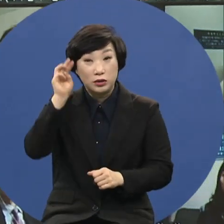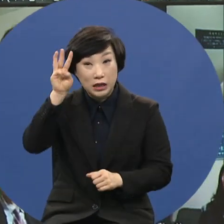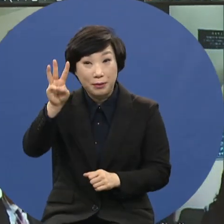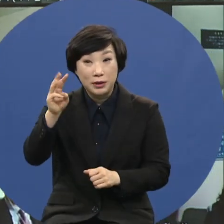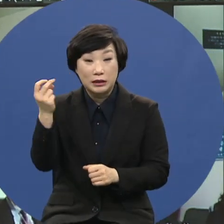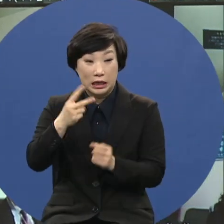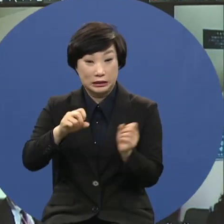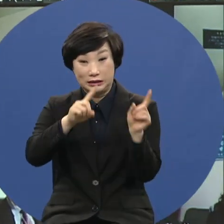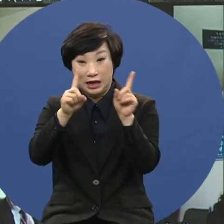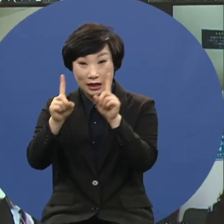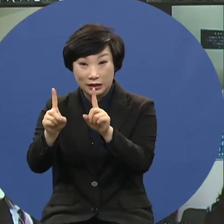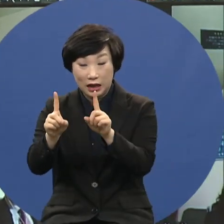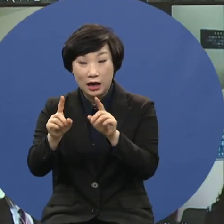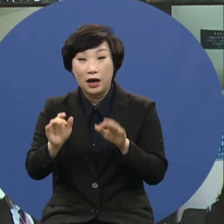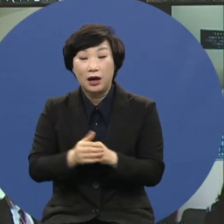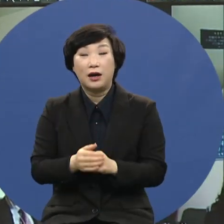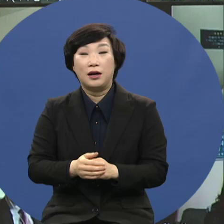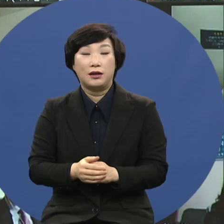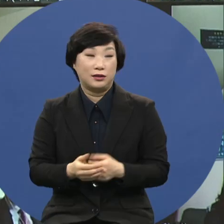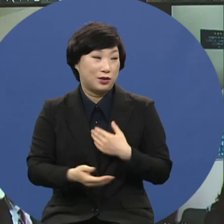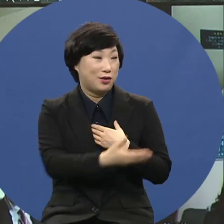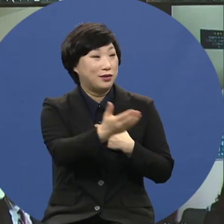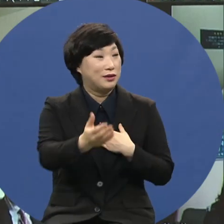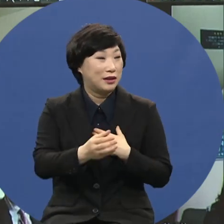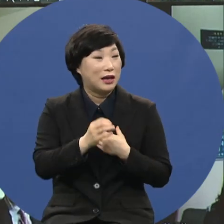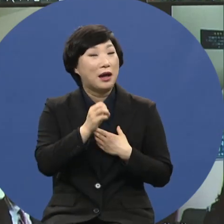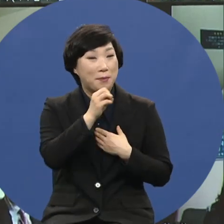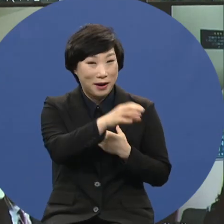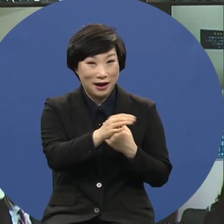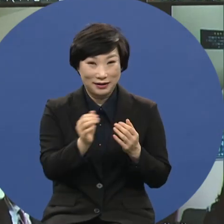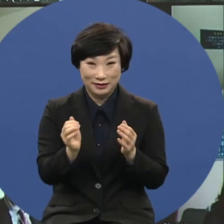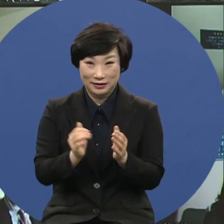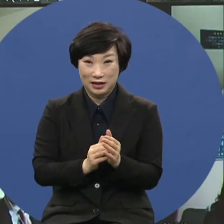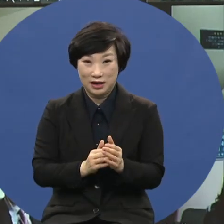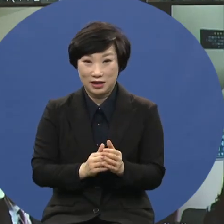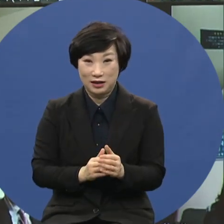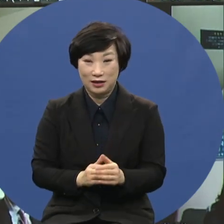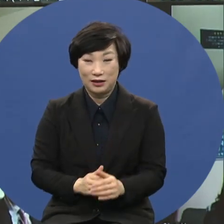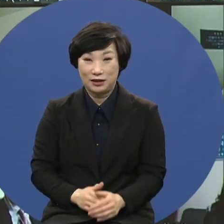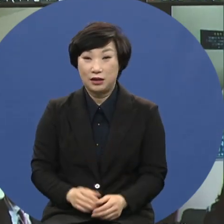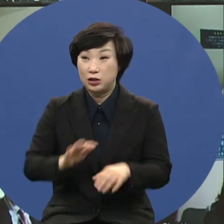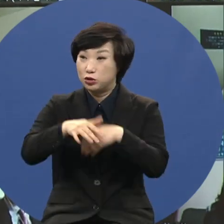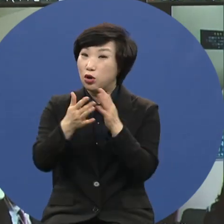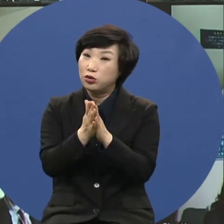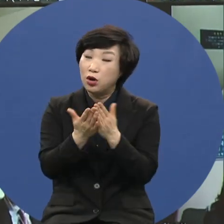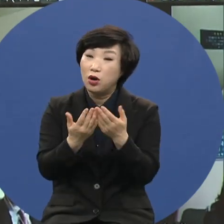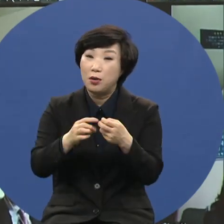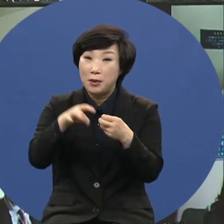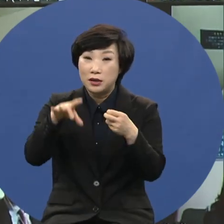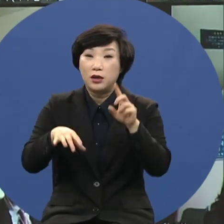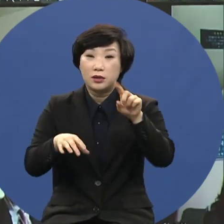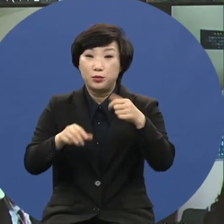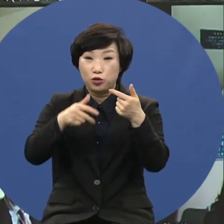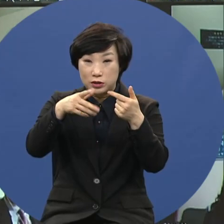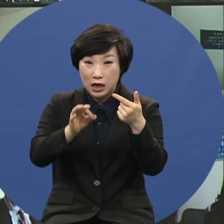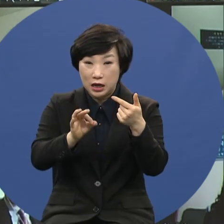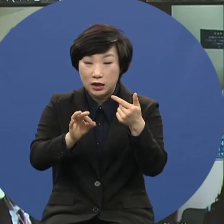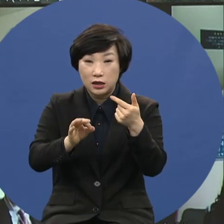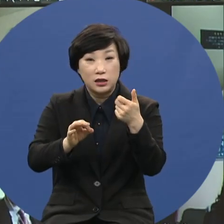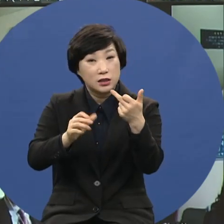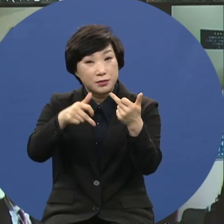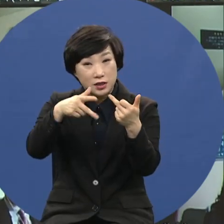다시 살아나야 될 것을 내가 너희들에게 비로소 말한다. 마태복음 16장,